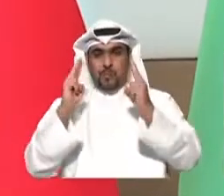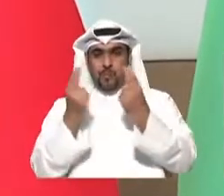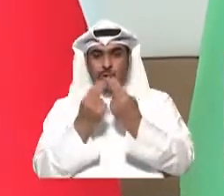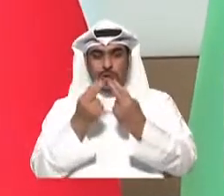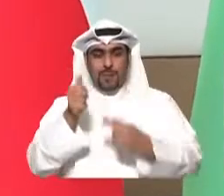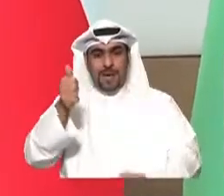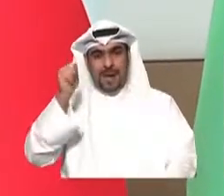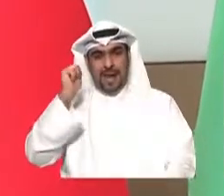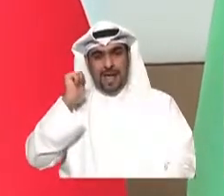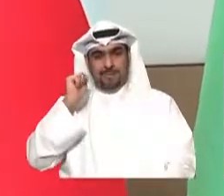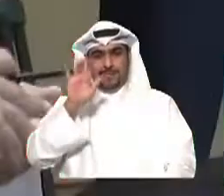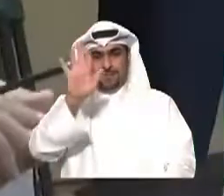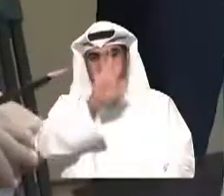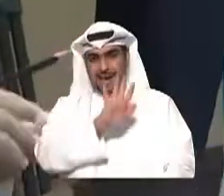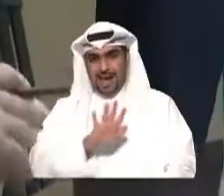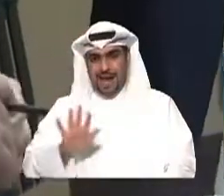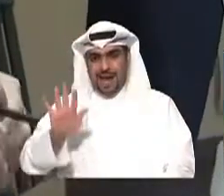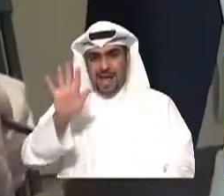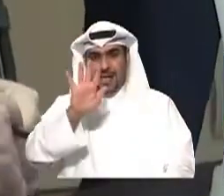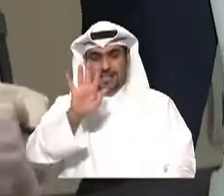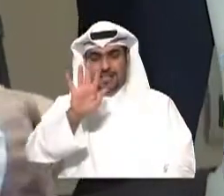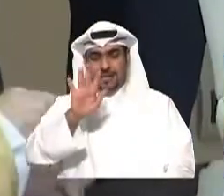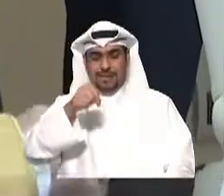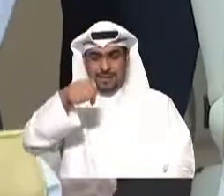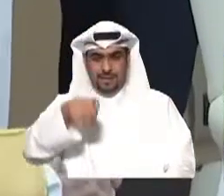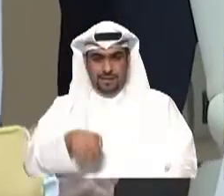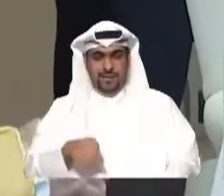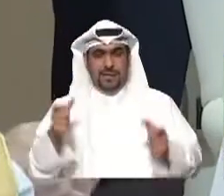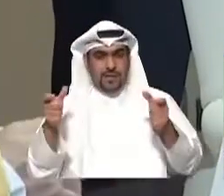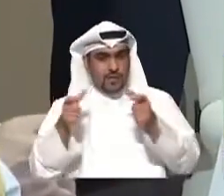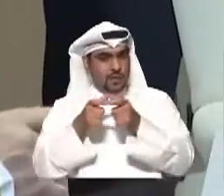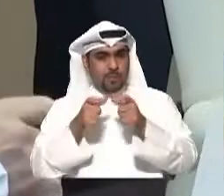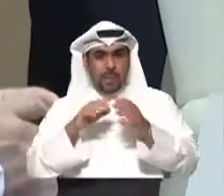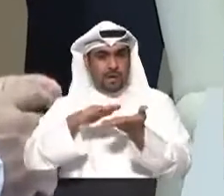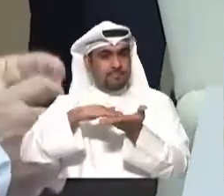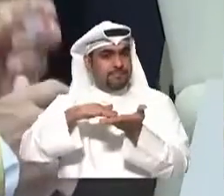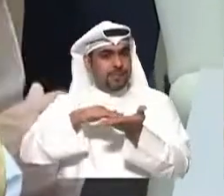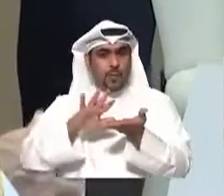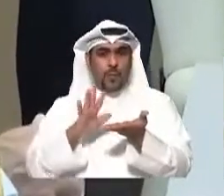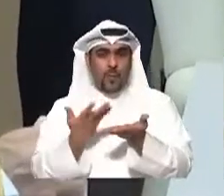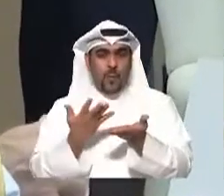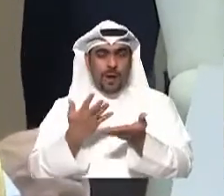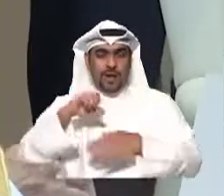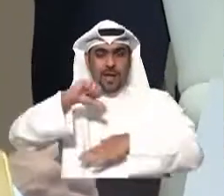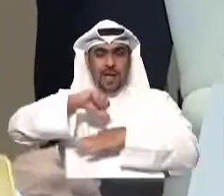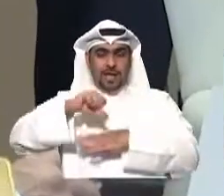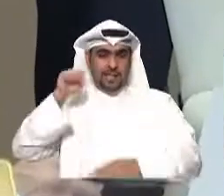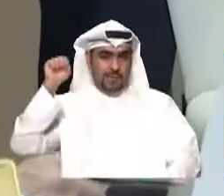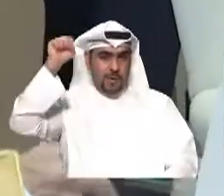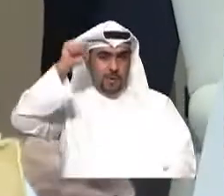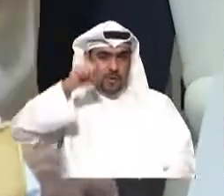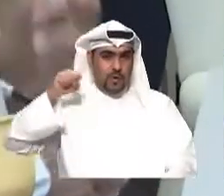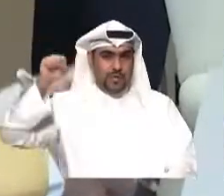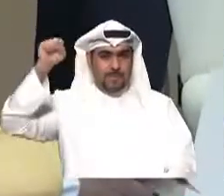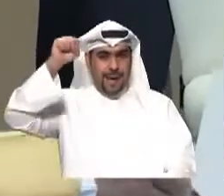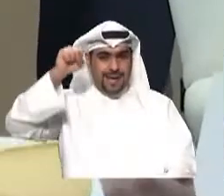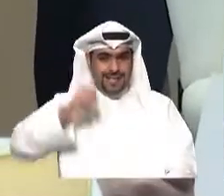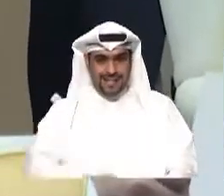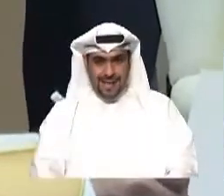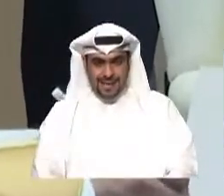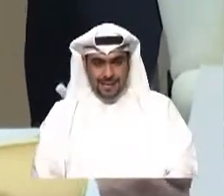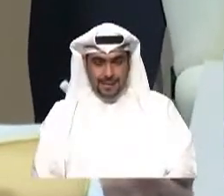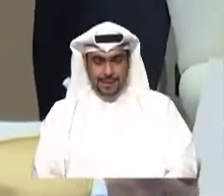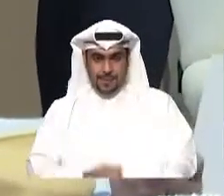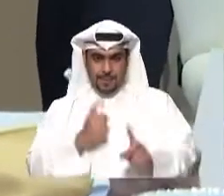الوسطى وجنوب آسيا والمنعقد حاليا في عاصمة جمهورية أوزبكستان طشقند. وتم خلال